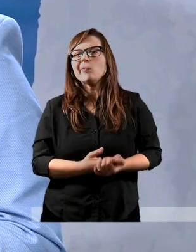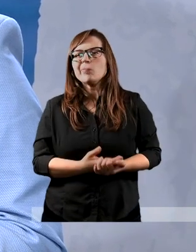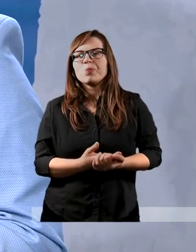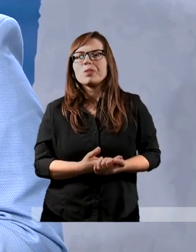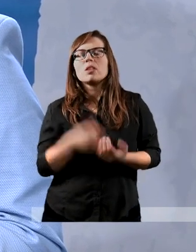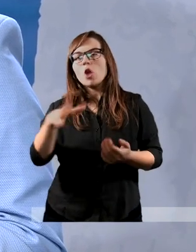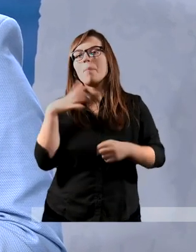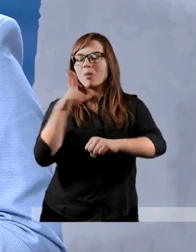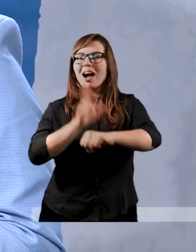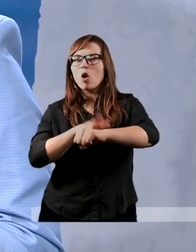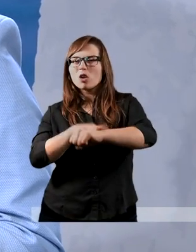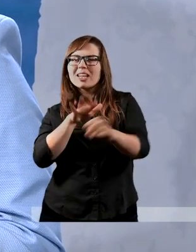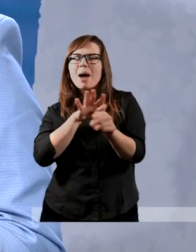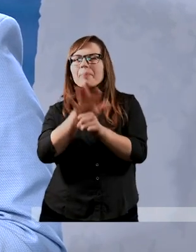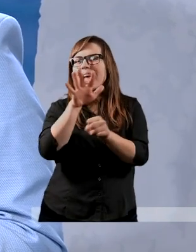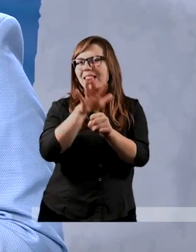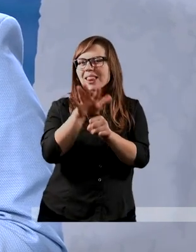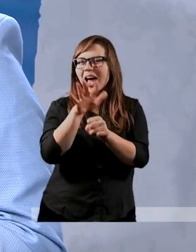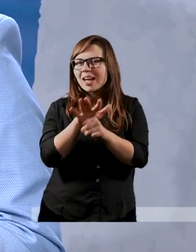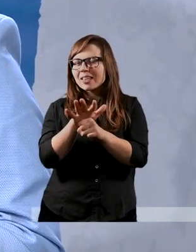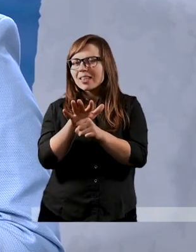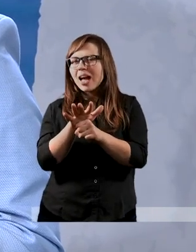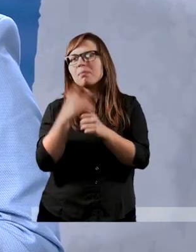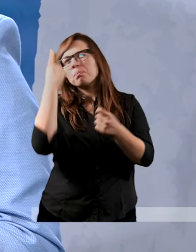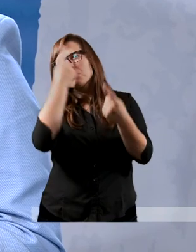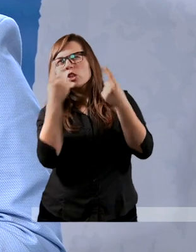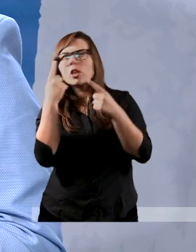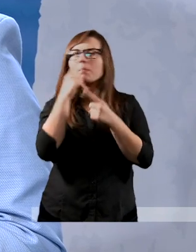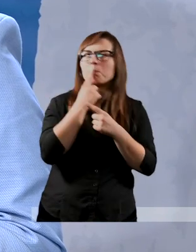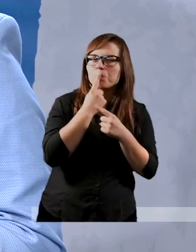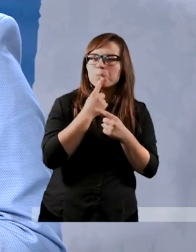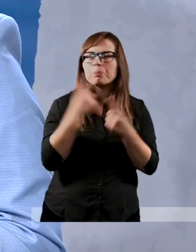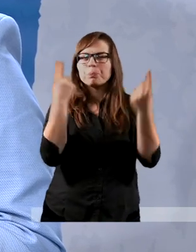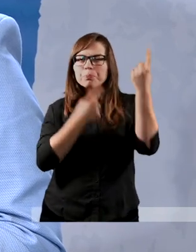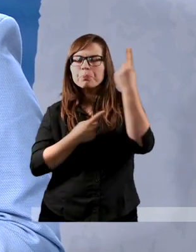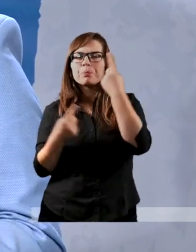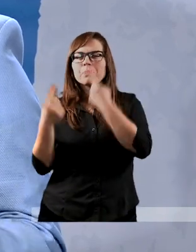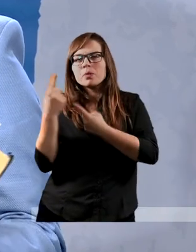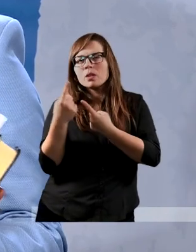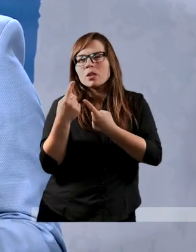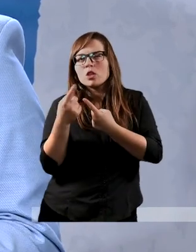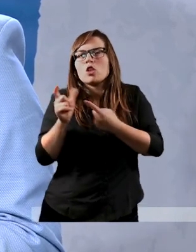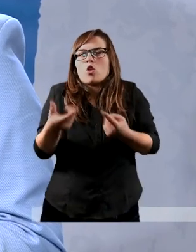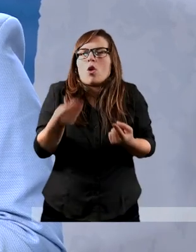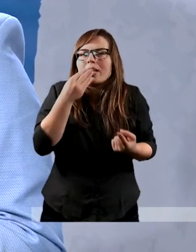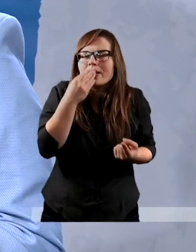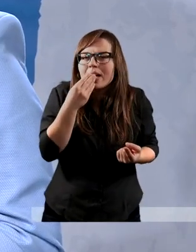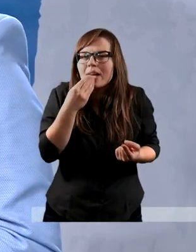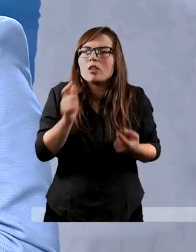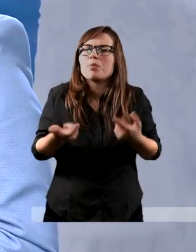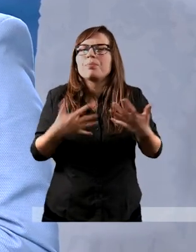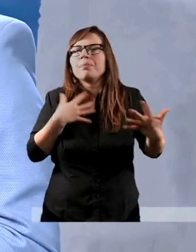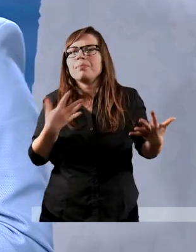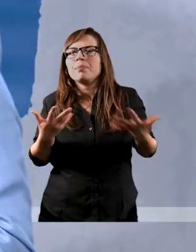to już była godzina 15. Zastanawiałem się, co zjeść tego dnia.